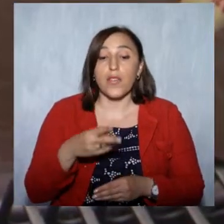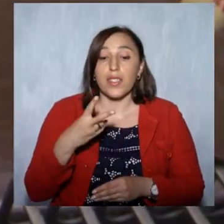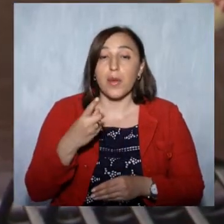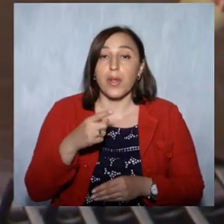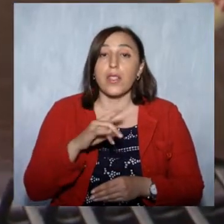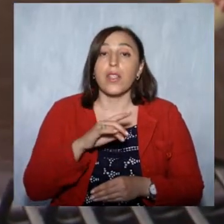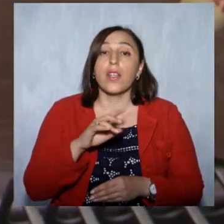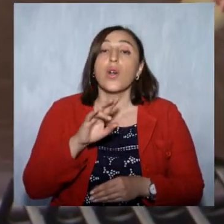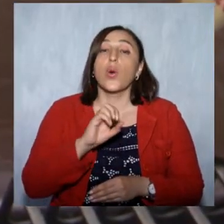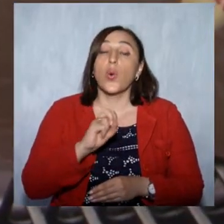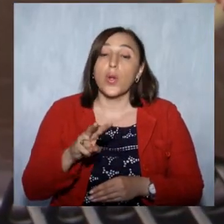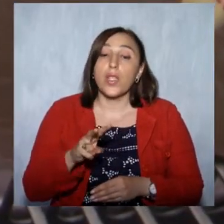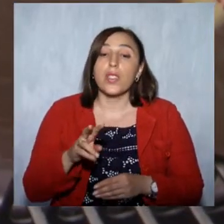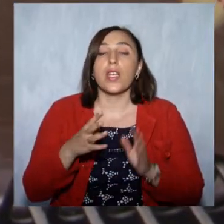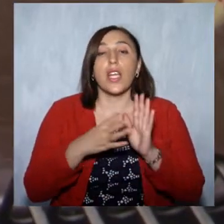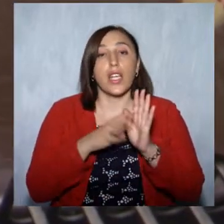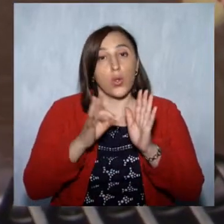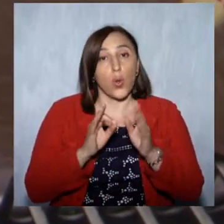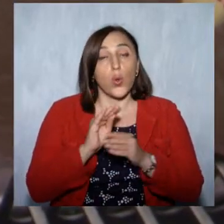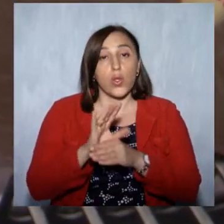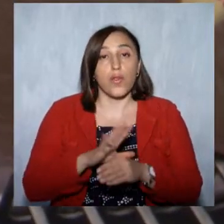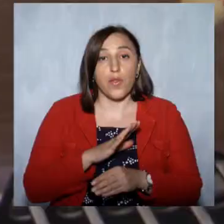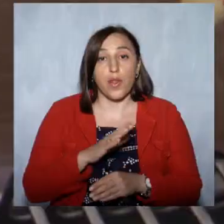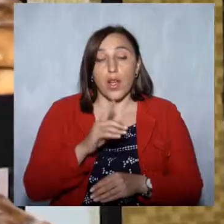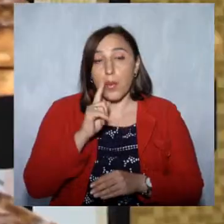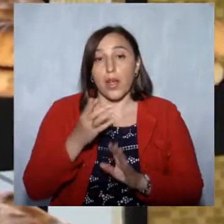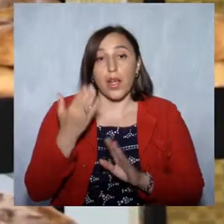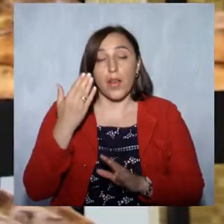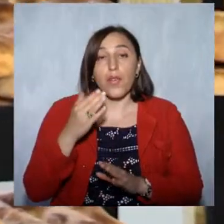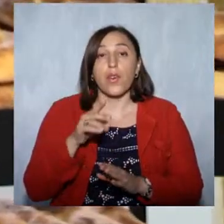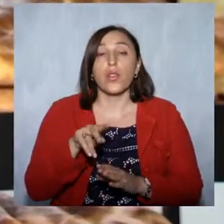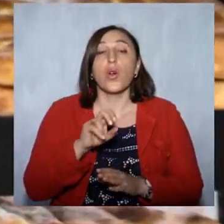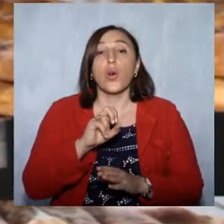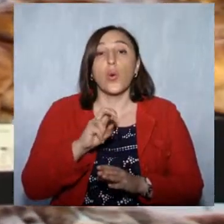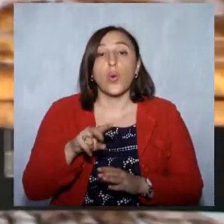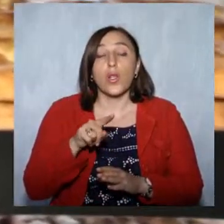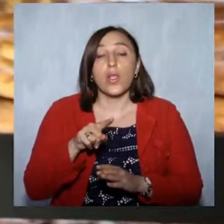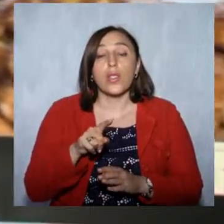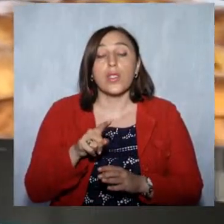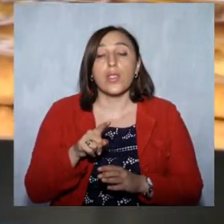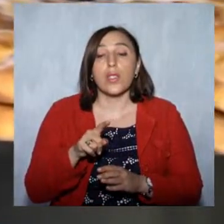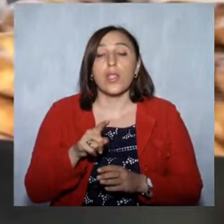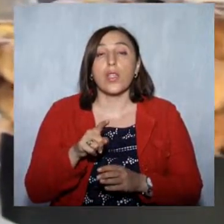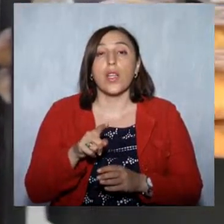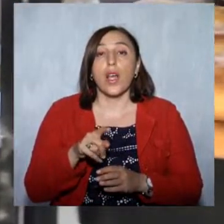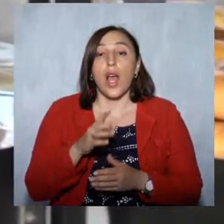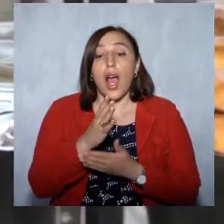աճեցին 9%-ով։ Անցած ամիս 2020 թվականի հուլիսի համեմատ հացը թանկացել է